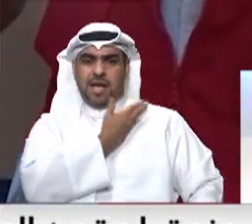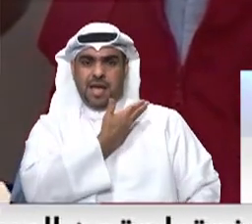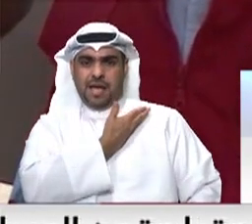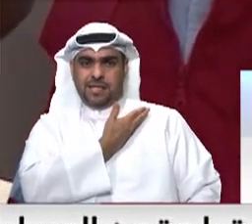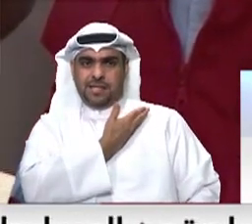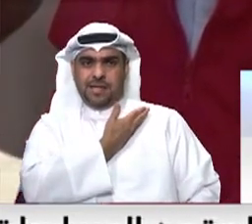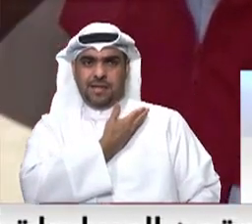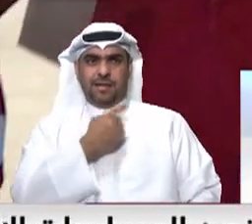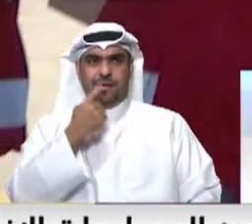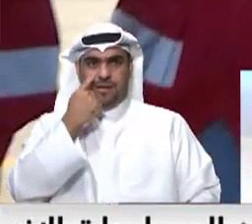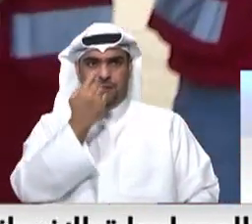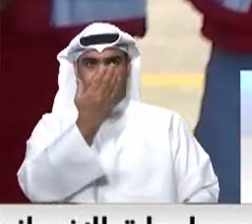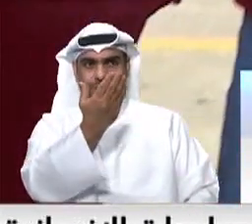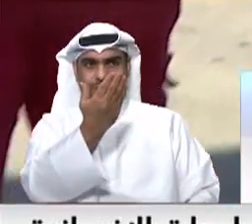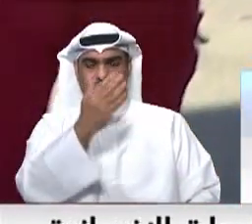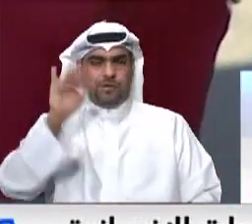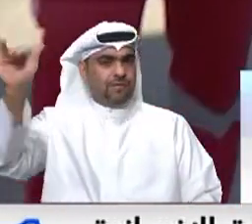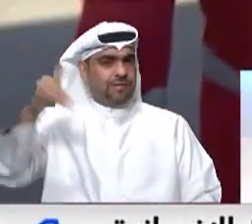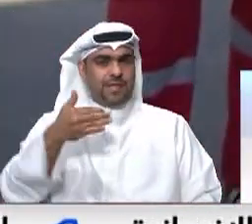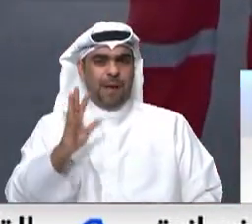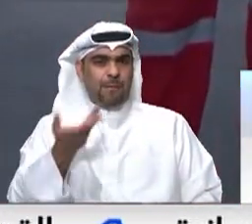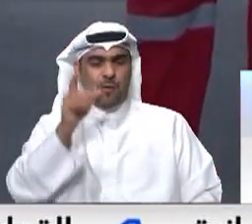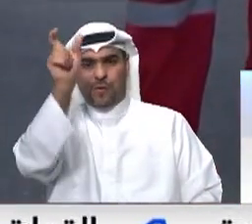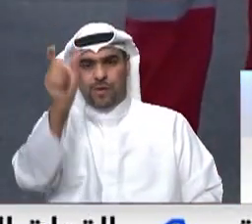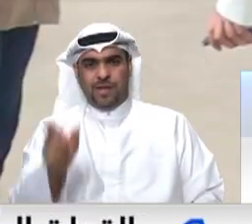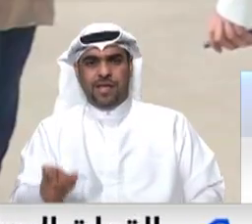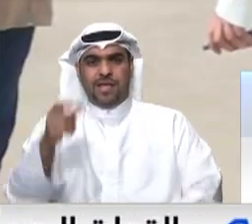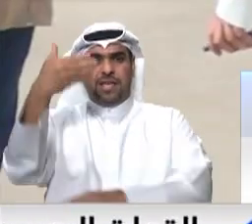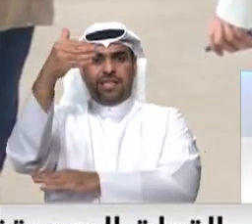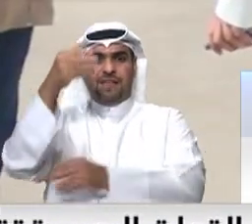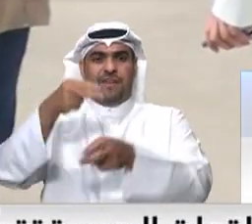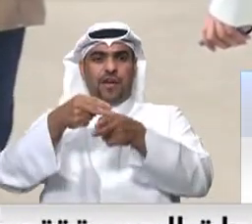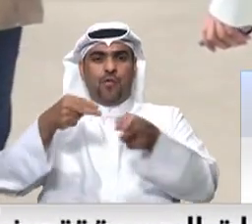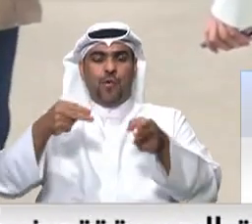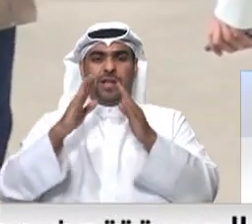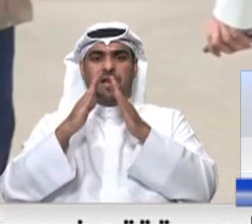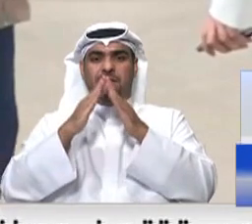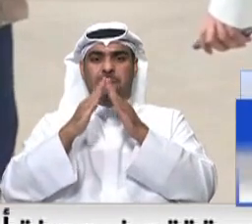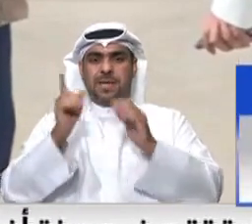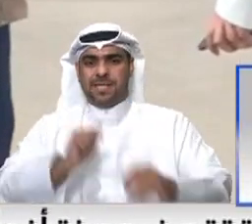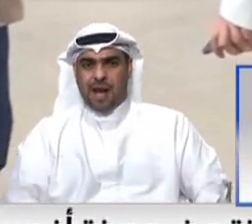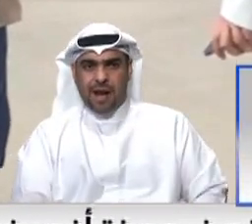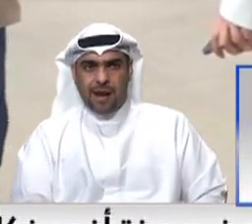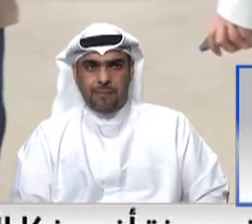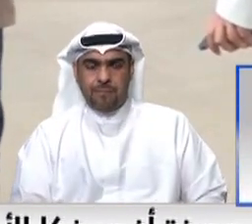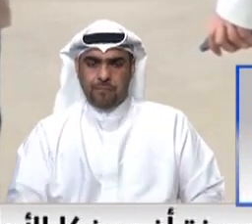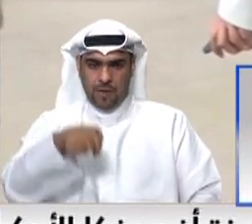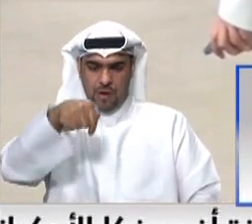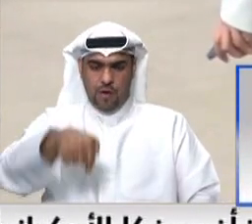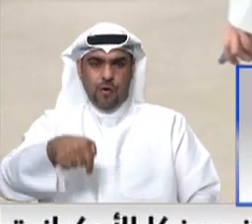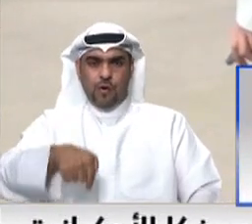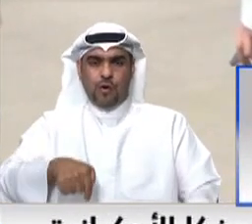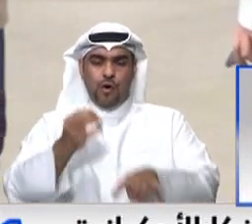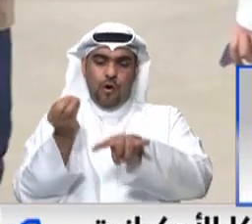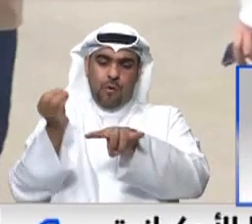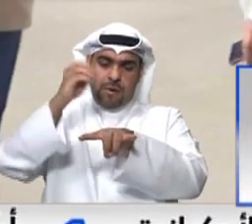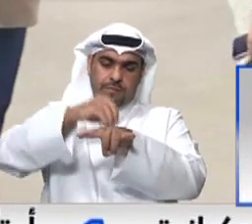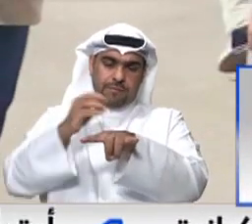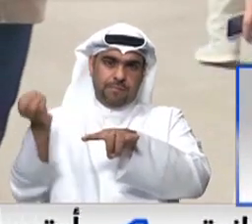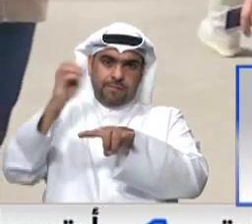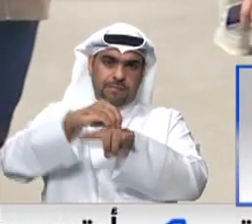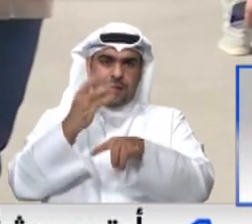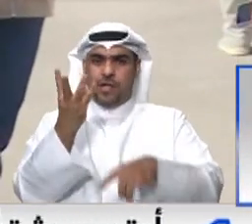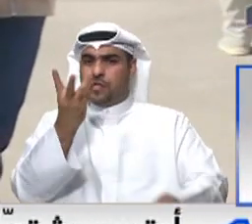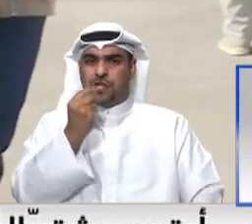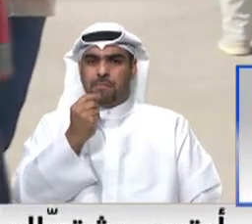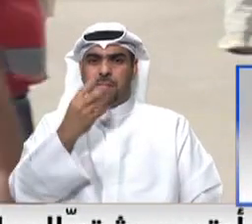طائرة المساعدات أركان السفارة الكويتية بالقاهرة. الحمولة اليوم تقريبا 40 طن وتشمل مثل ما قلت لك مستلزمات